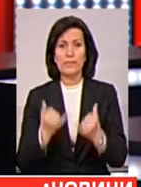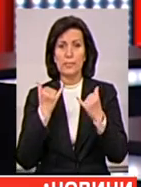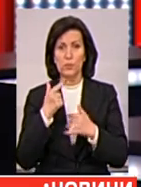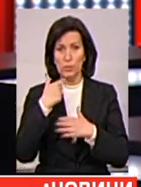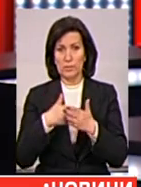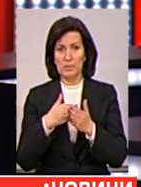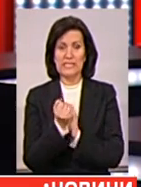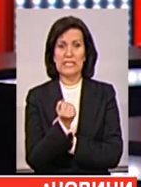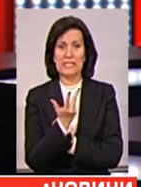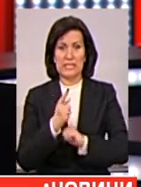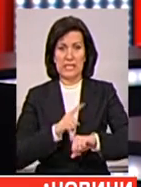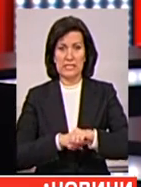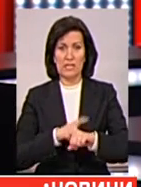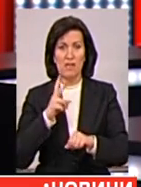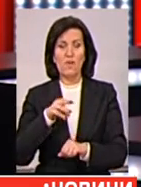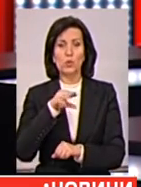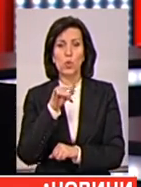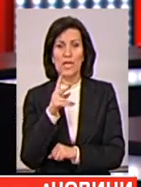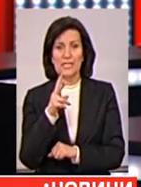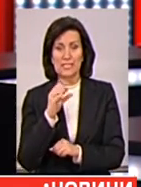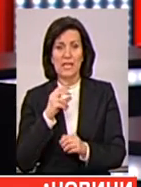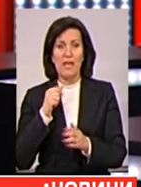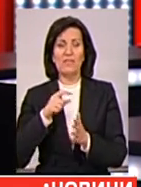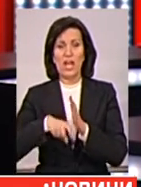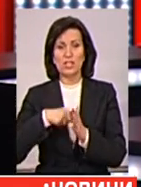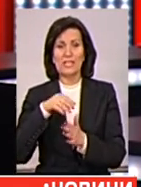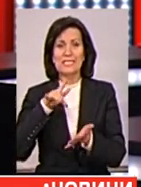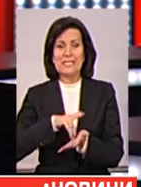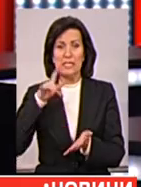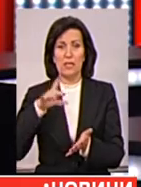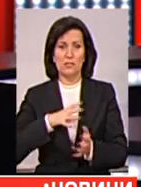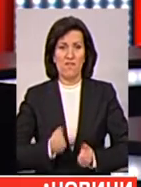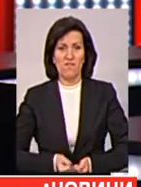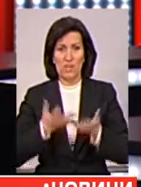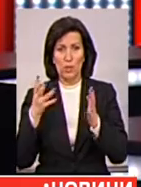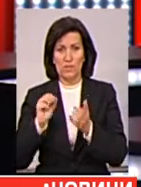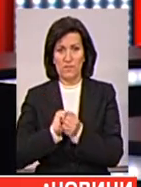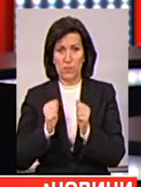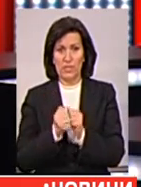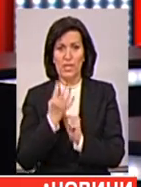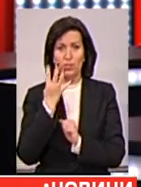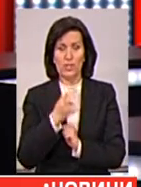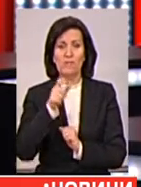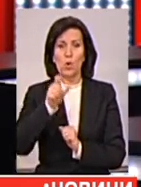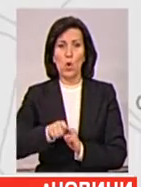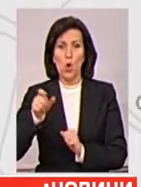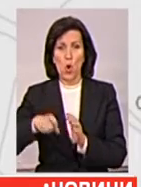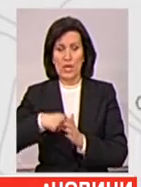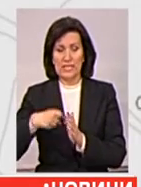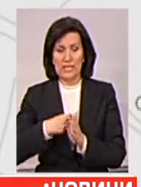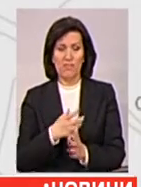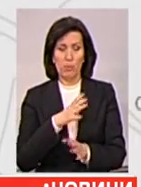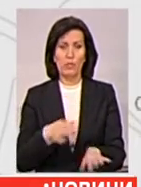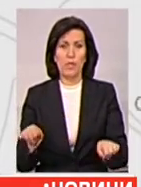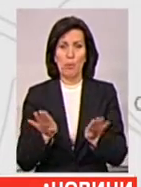Сьогодні близько 13-ї в Турецькій на шахті «Центральна» стався викид вугілля. Четверо гірників опинилися заблокованими в лаві, трьом